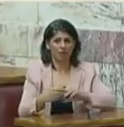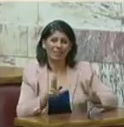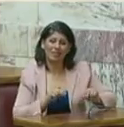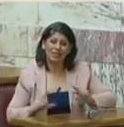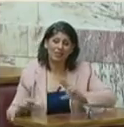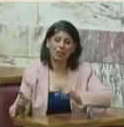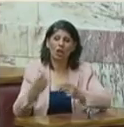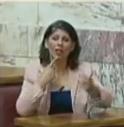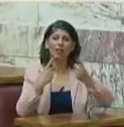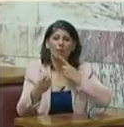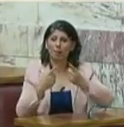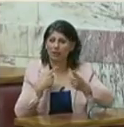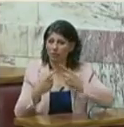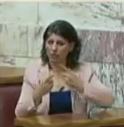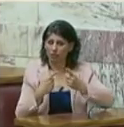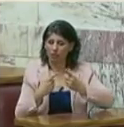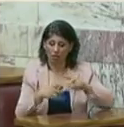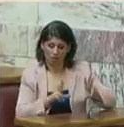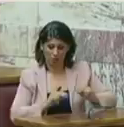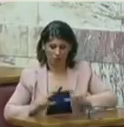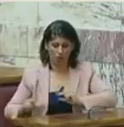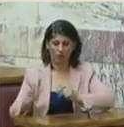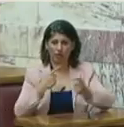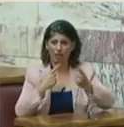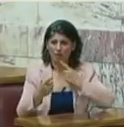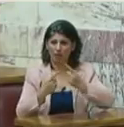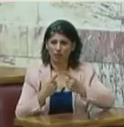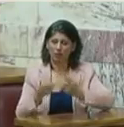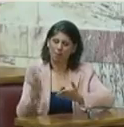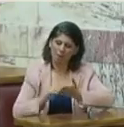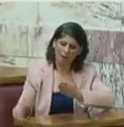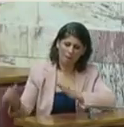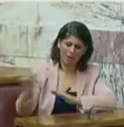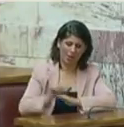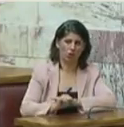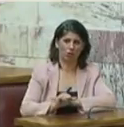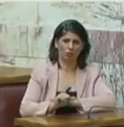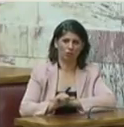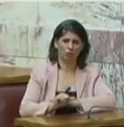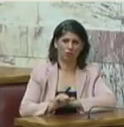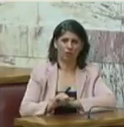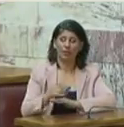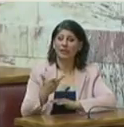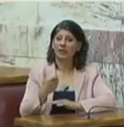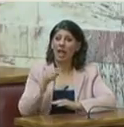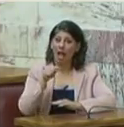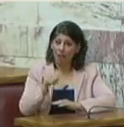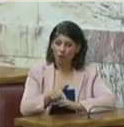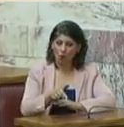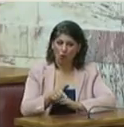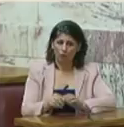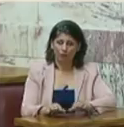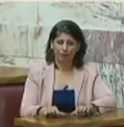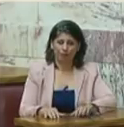διαπραγματεύσεις. Οι συλλογικές διαπραγματεύσεις που επανέρχονται. Γιατί αυτό που